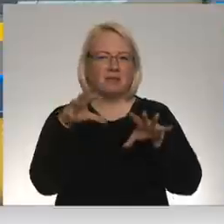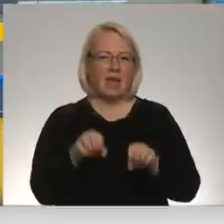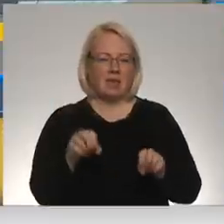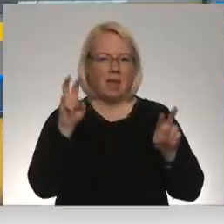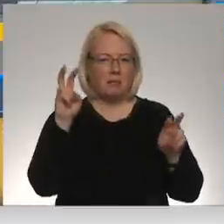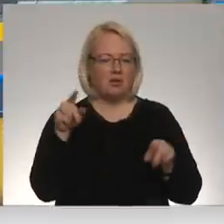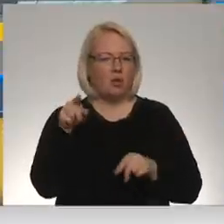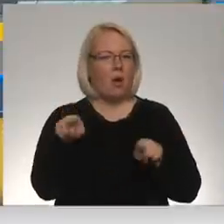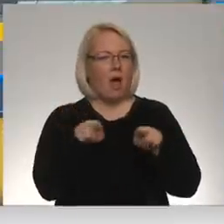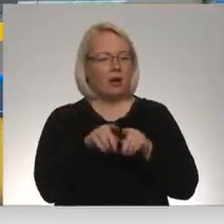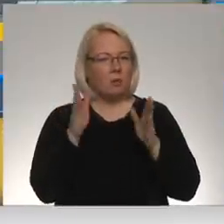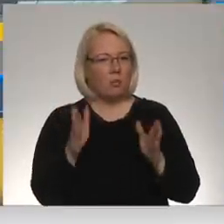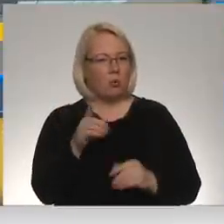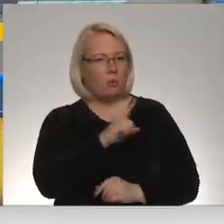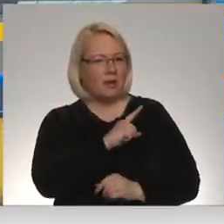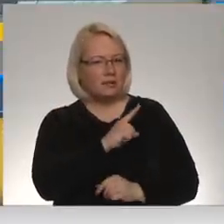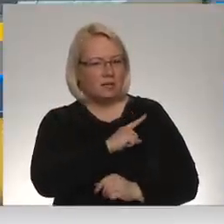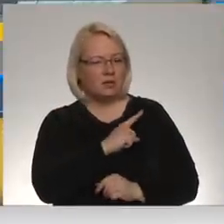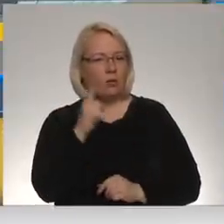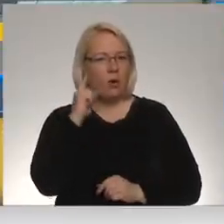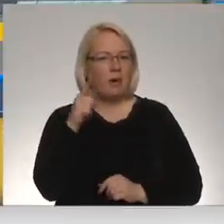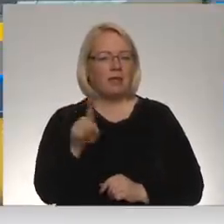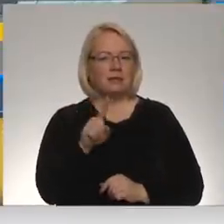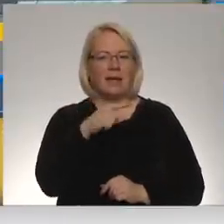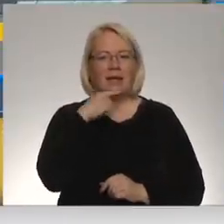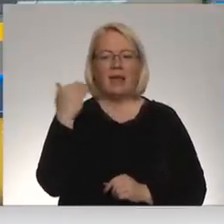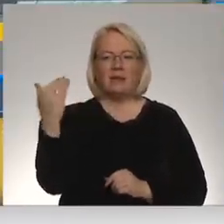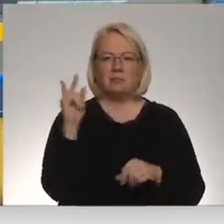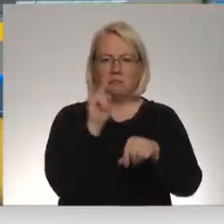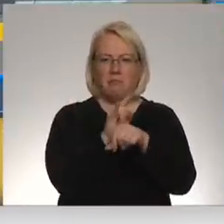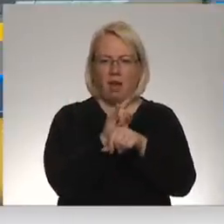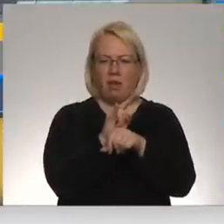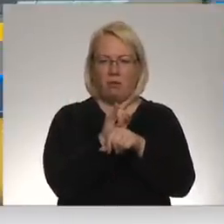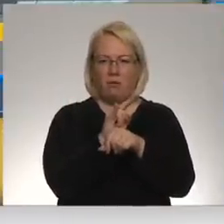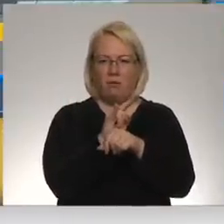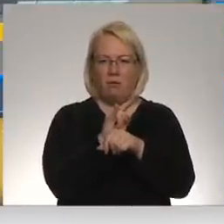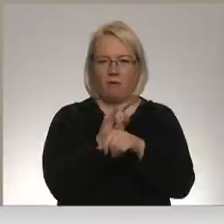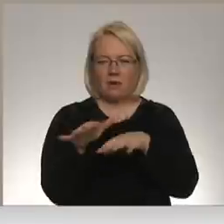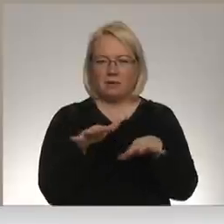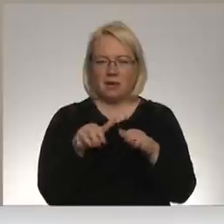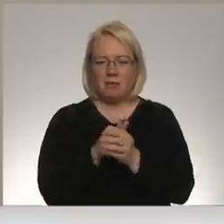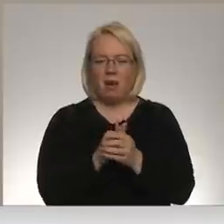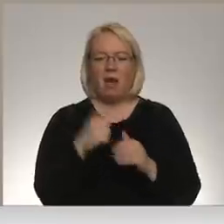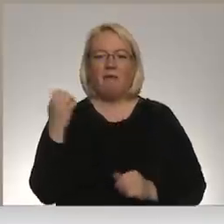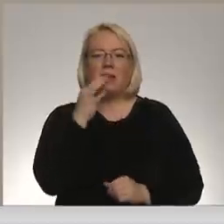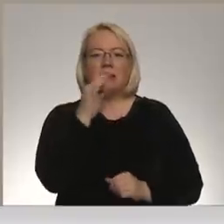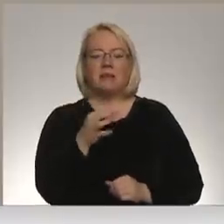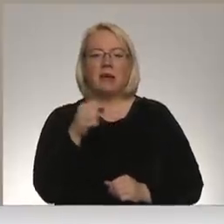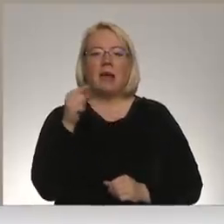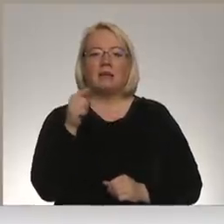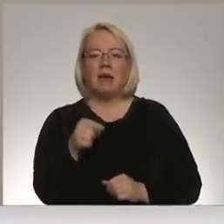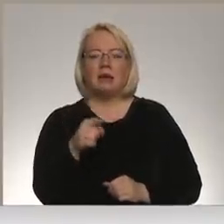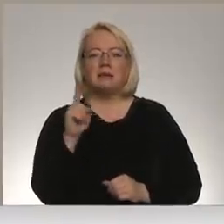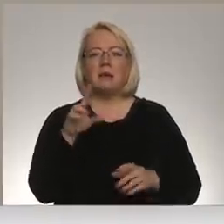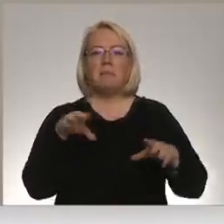to arī šobrīd būtu piesardzīgs un domājat, ka tas drīzāk ir Krievijas māņu gājiens? Protams, šis ir viens no pieņēmumiem. Tas var